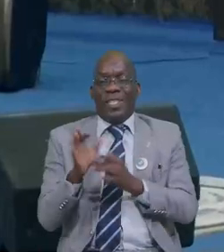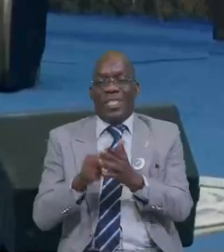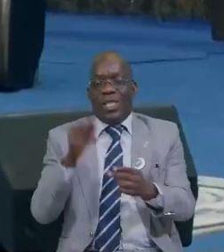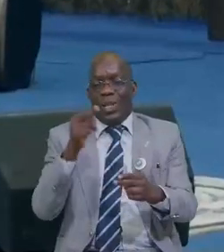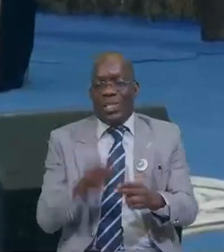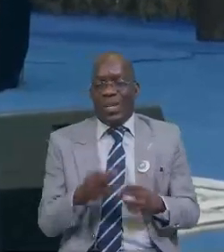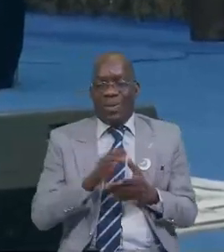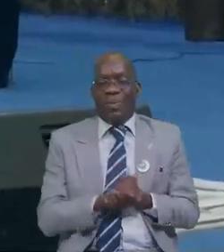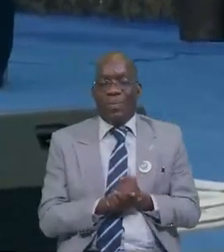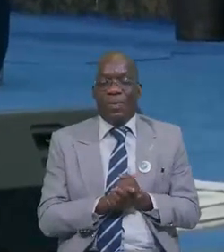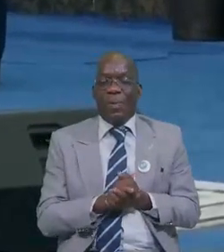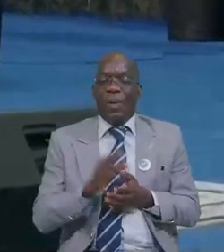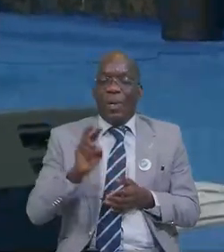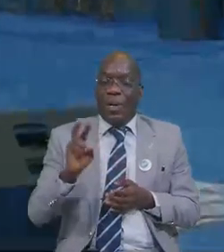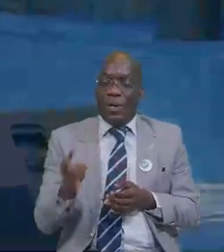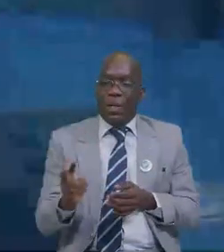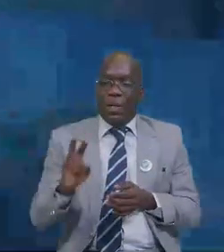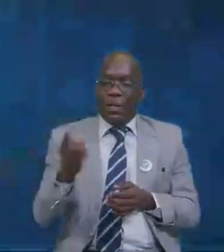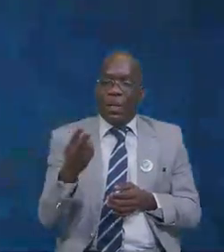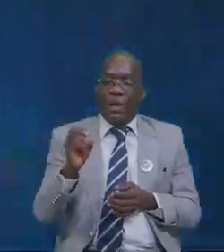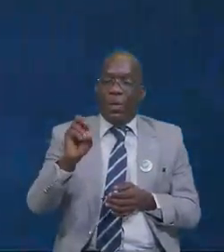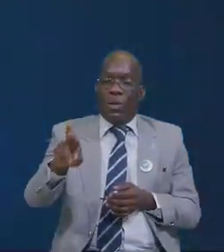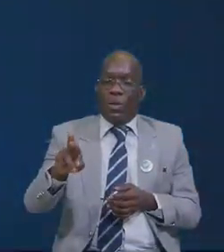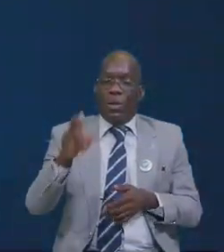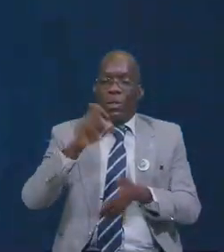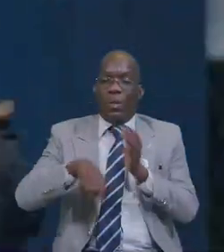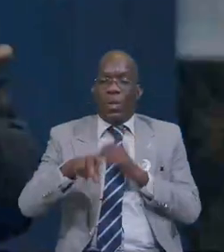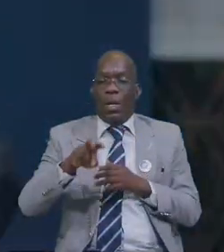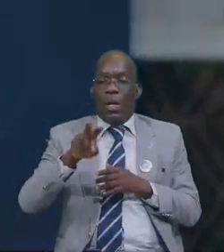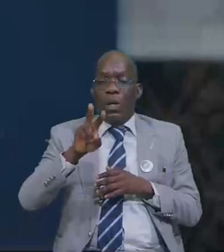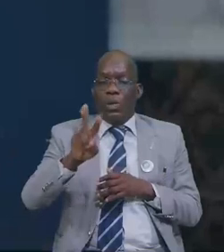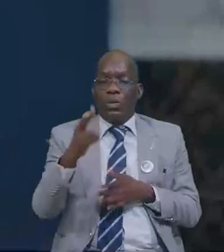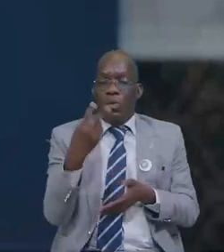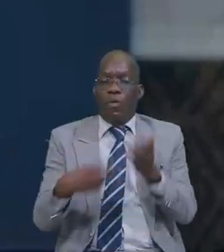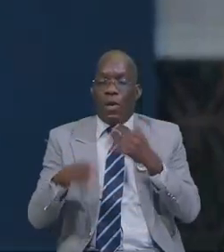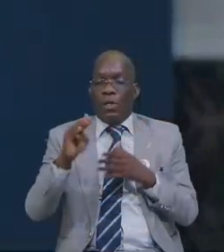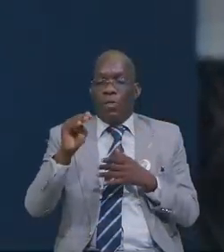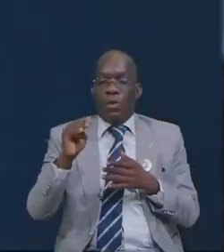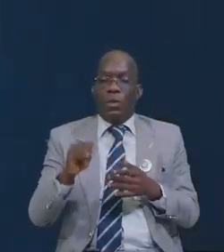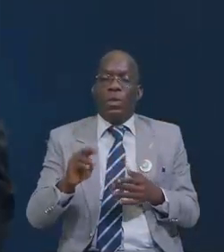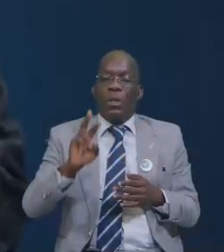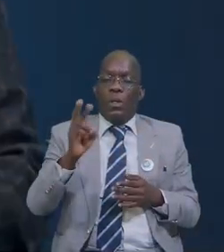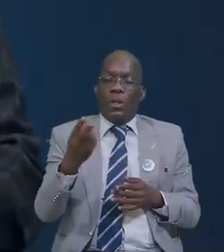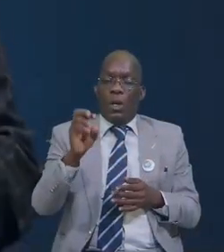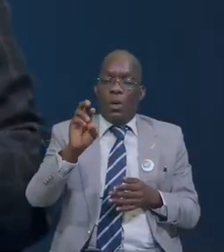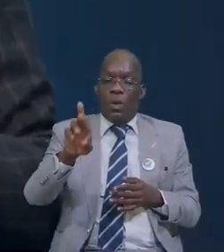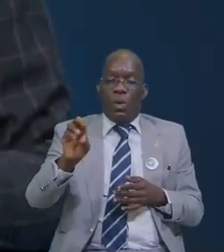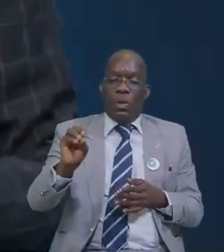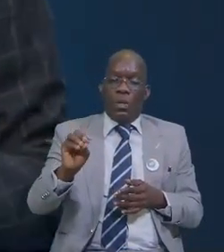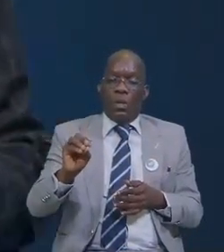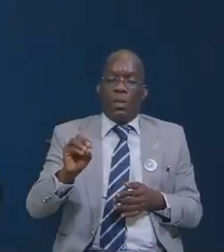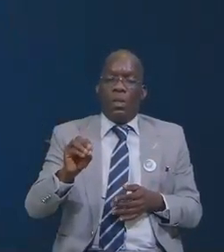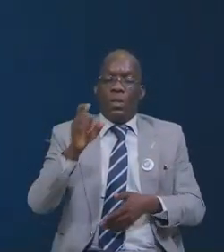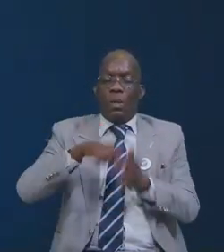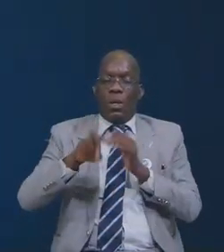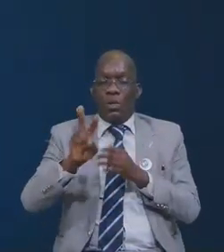de Jésus. En 2 Corinthiens au chapitre 2, je vous lis le verset 14. 2 Corinthiens au chapitre